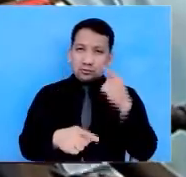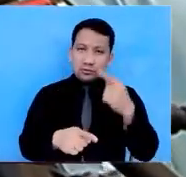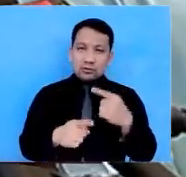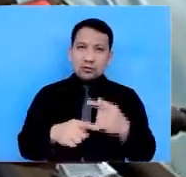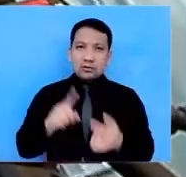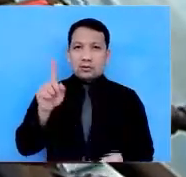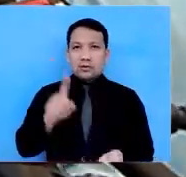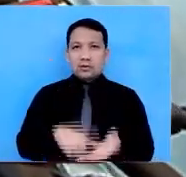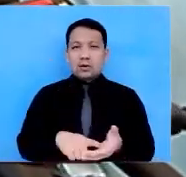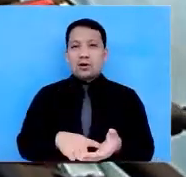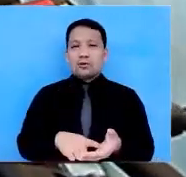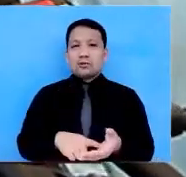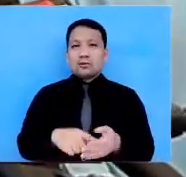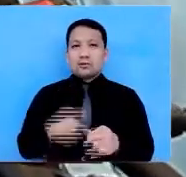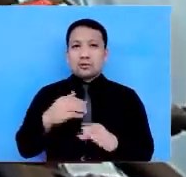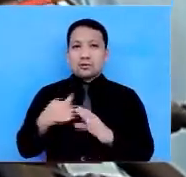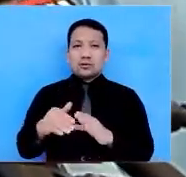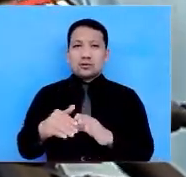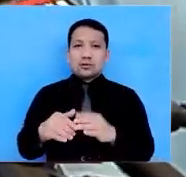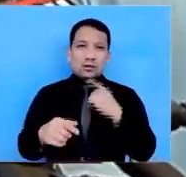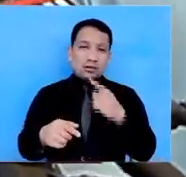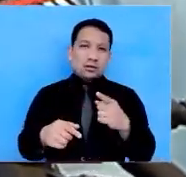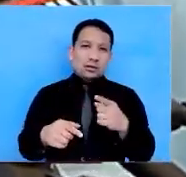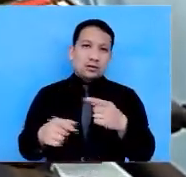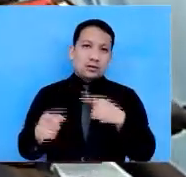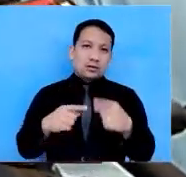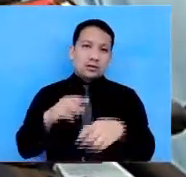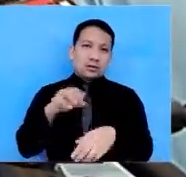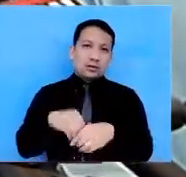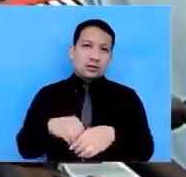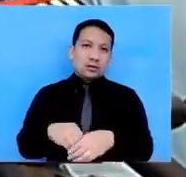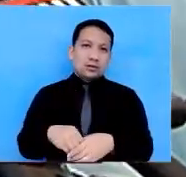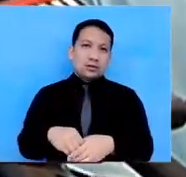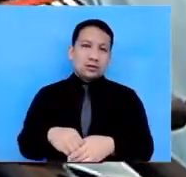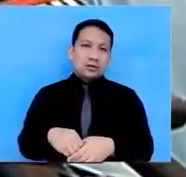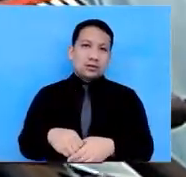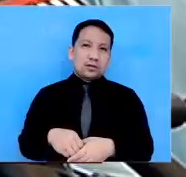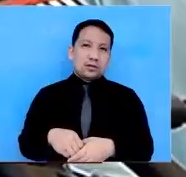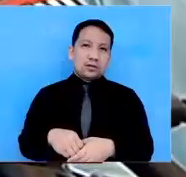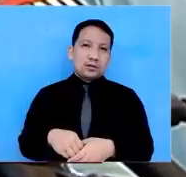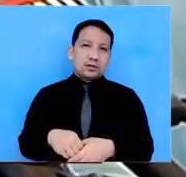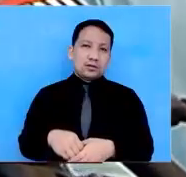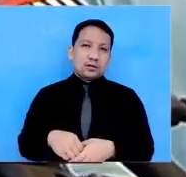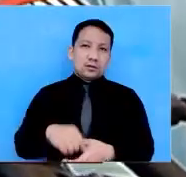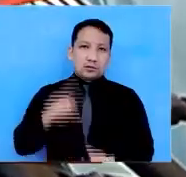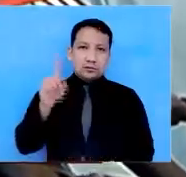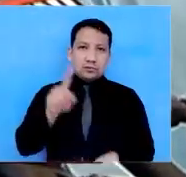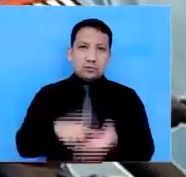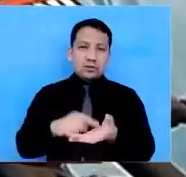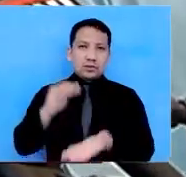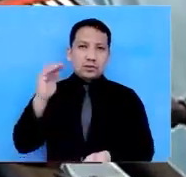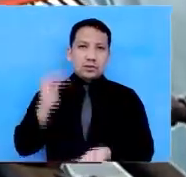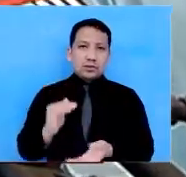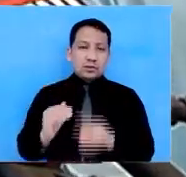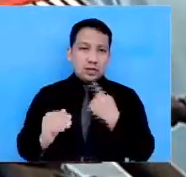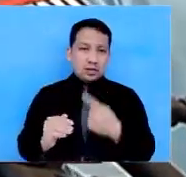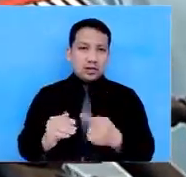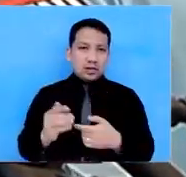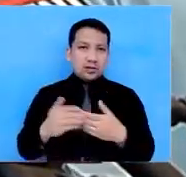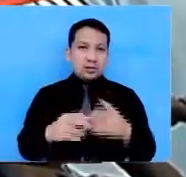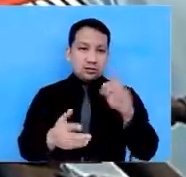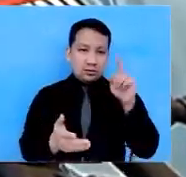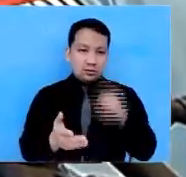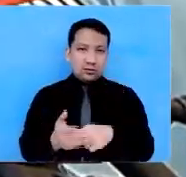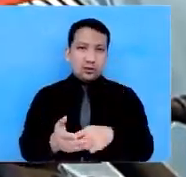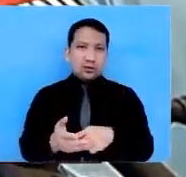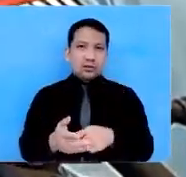daw, kasi nakausap ko din yung mga nasa loob, sir, pwede ba pababaan lang? Kasi sabi nila, yung 1,000, sir, ang